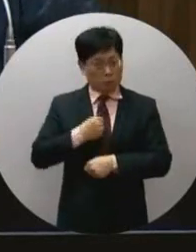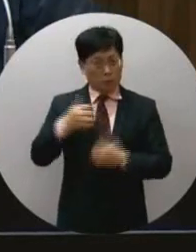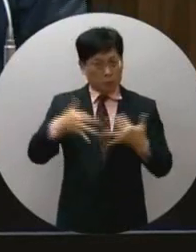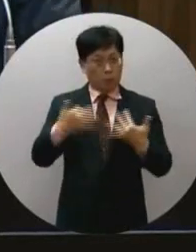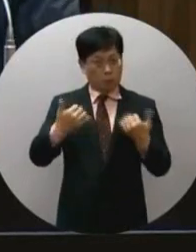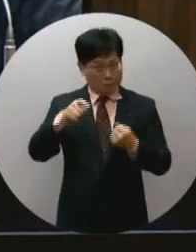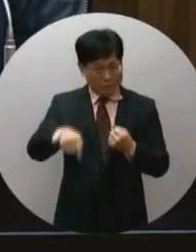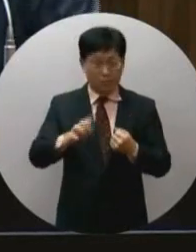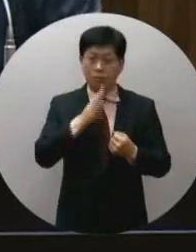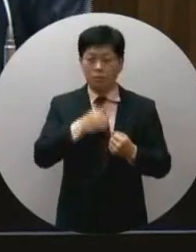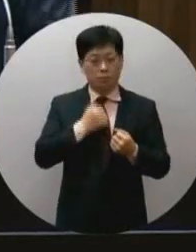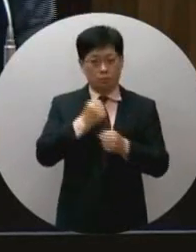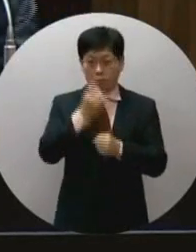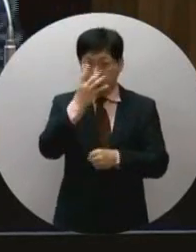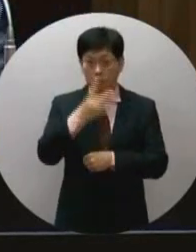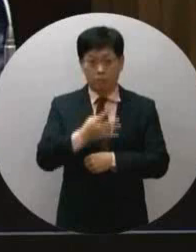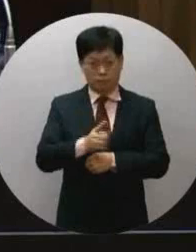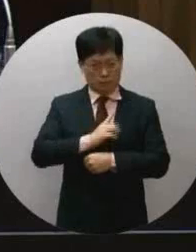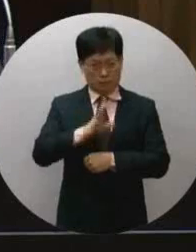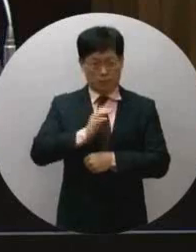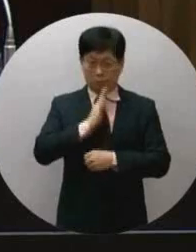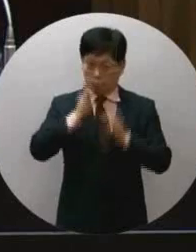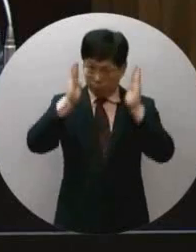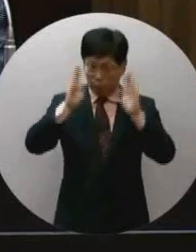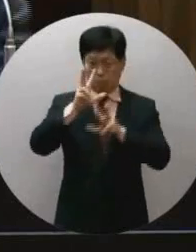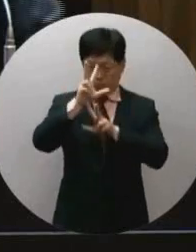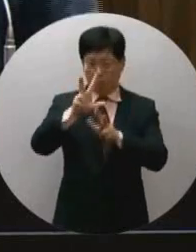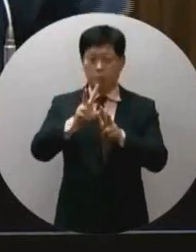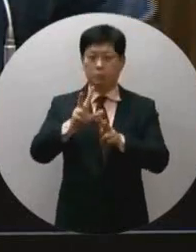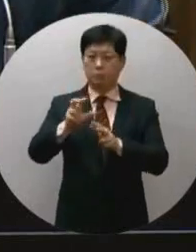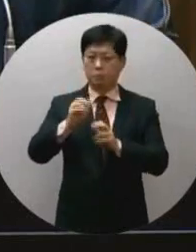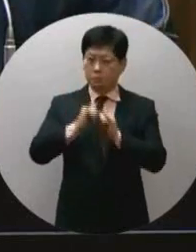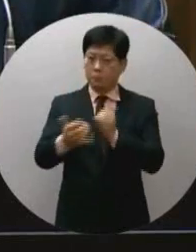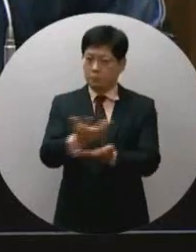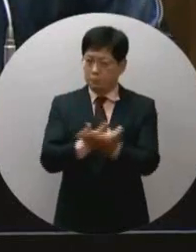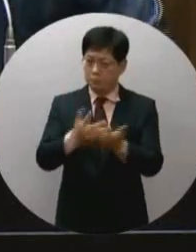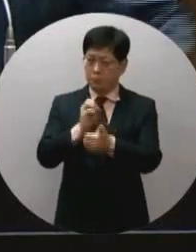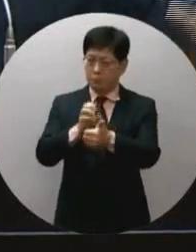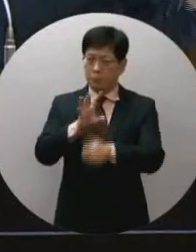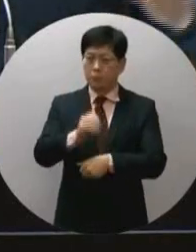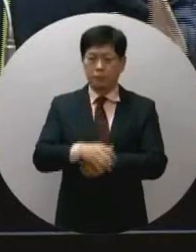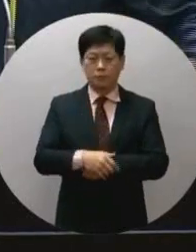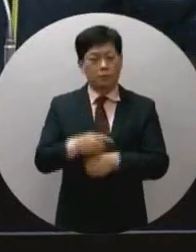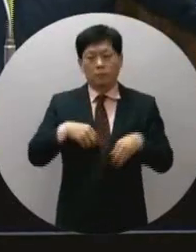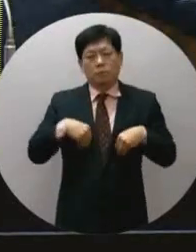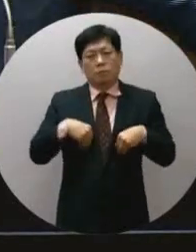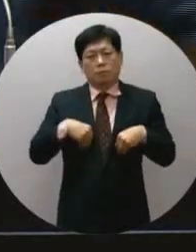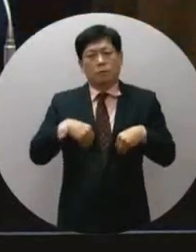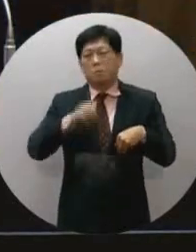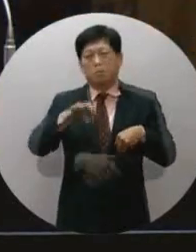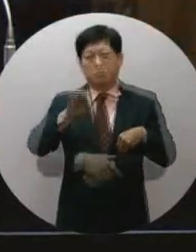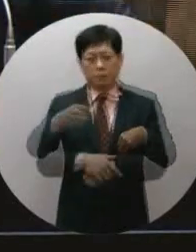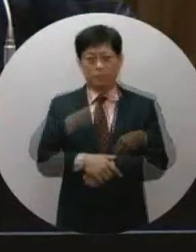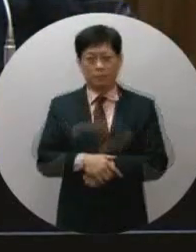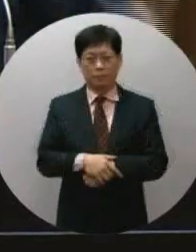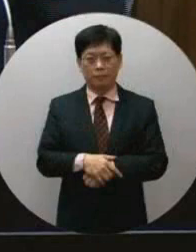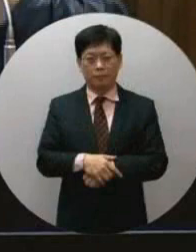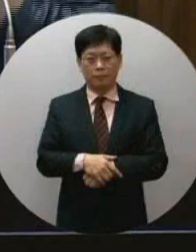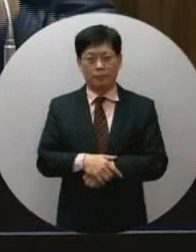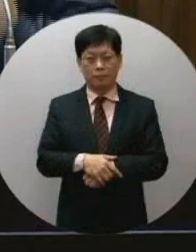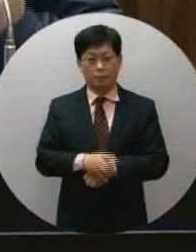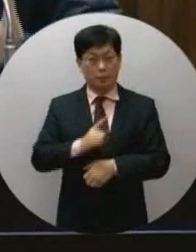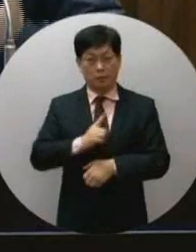他真正要表达的意思就是说，蔡英文，请你放手吧， 让给赖 清德吧，现在还是去做行政院长，把权留给他